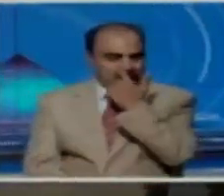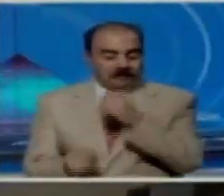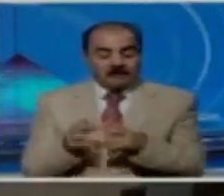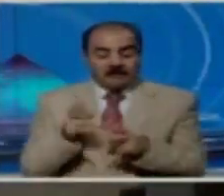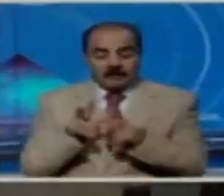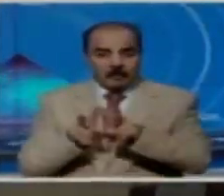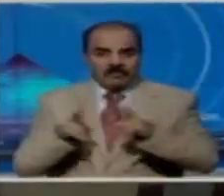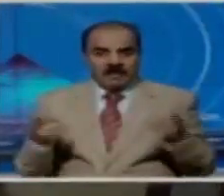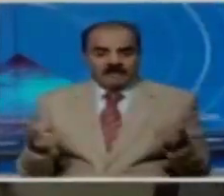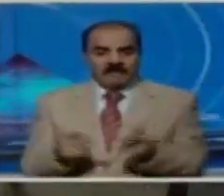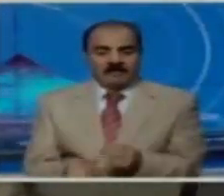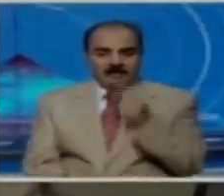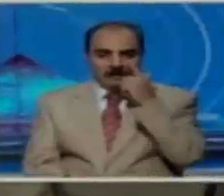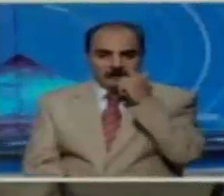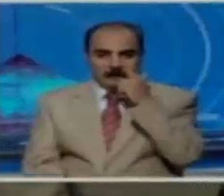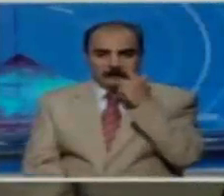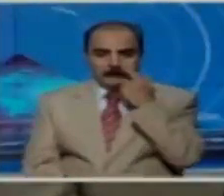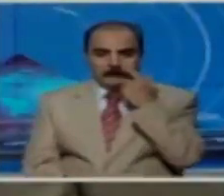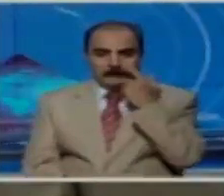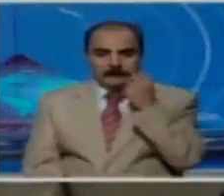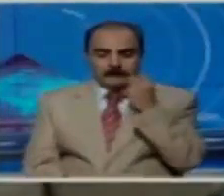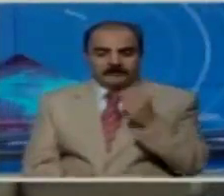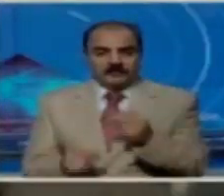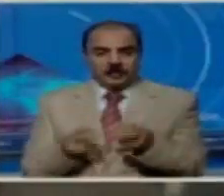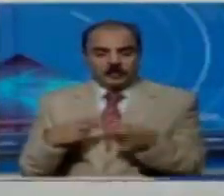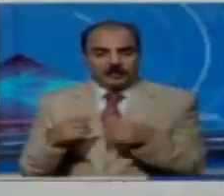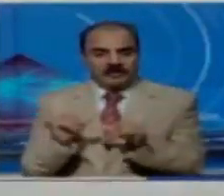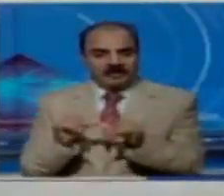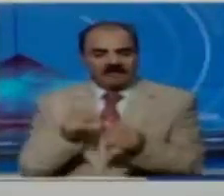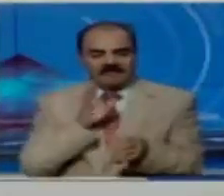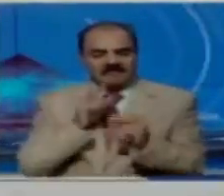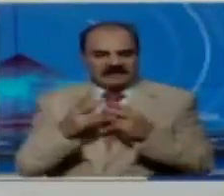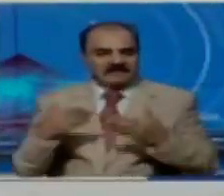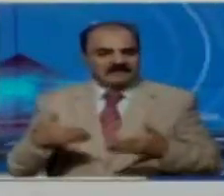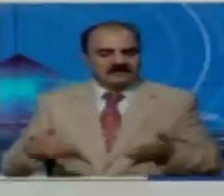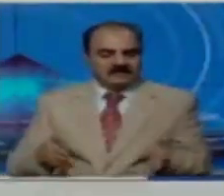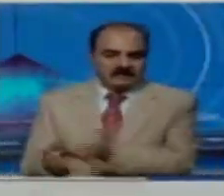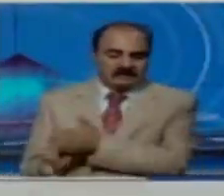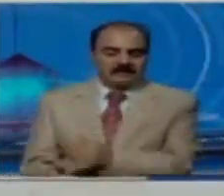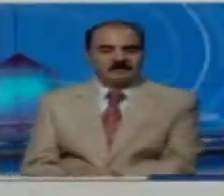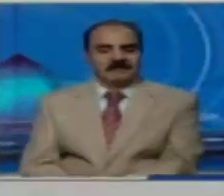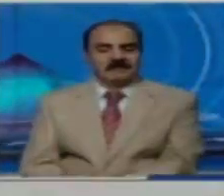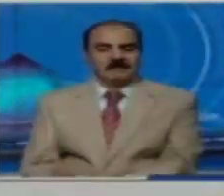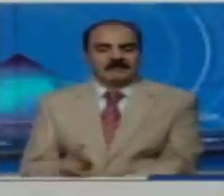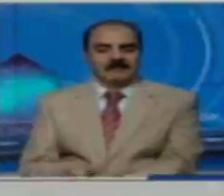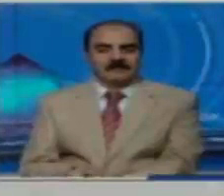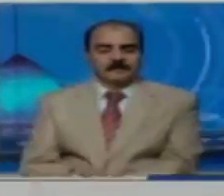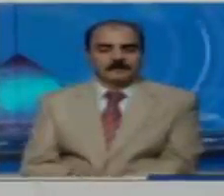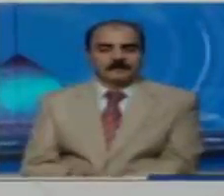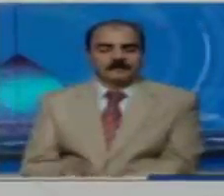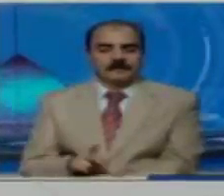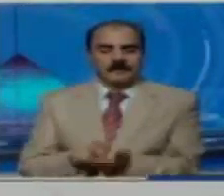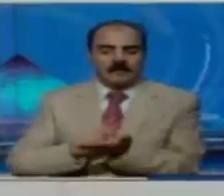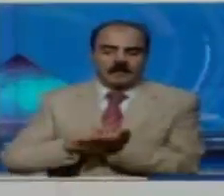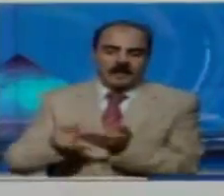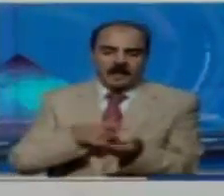تغير، اللي بتكلم دلوقتي على اعلام الرقمي، وعشان كده سميناها ديجيتال ميديا، كان ده المسمى الاولاني، وكانت لجنه القطاع ارتأت ان يكون